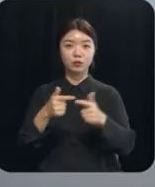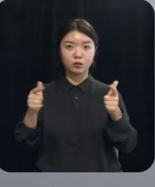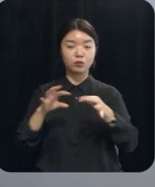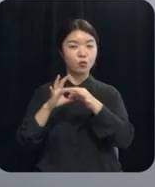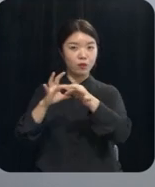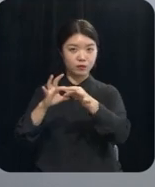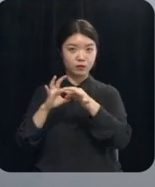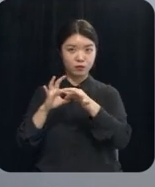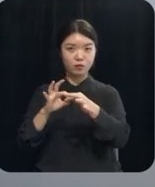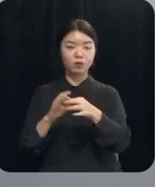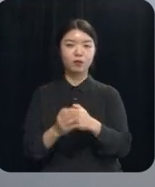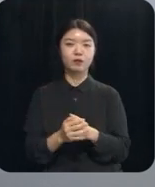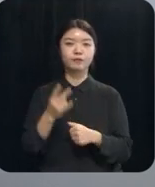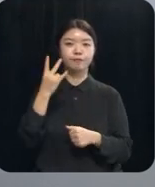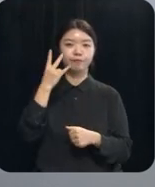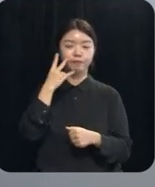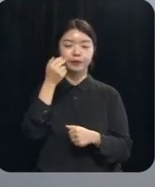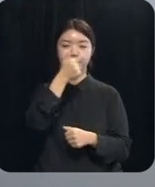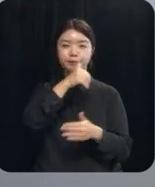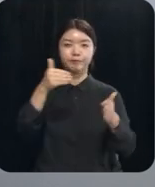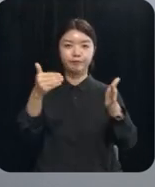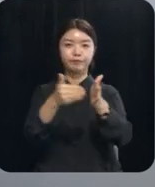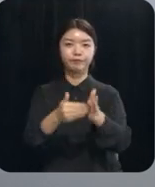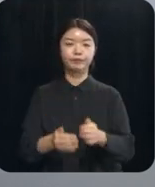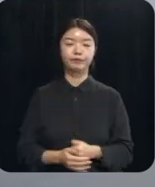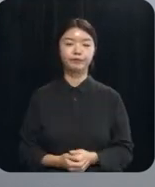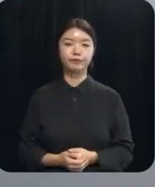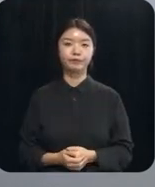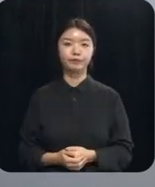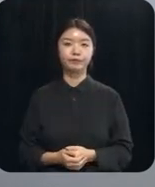통해서 4.3의 정의로운 해결이 필요합니다.